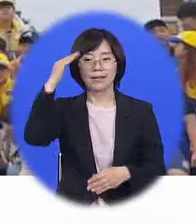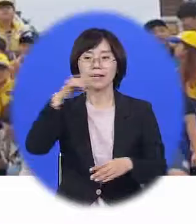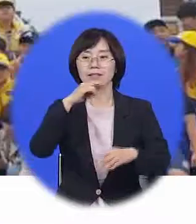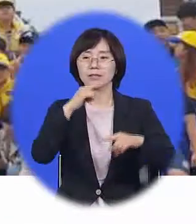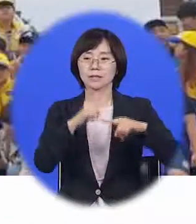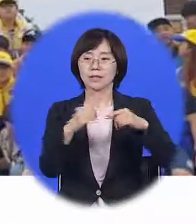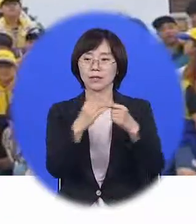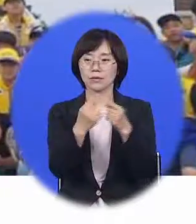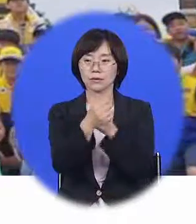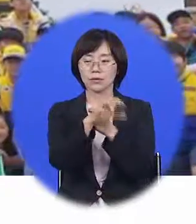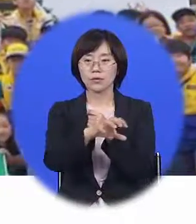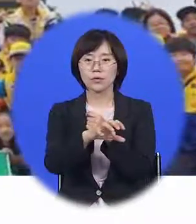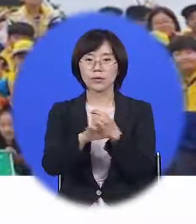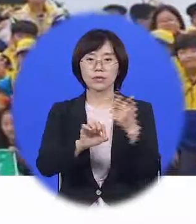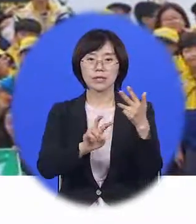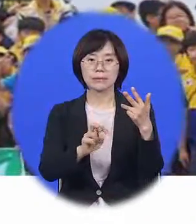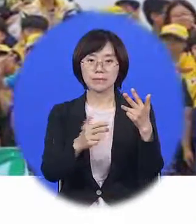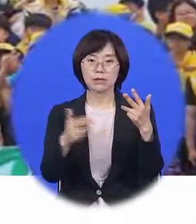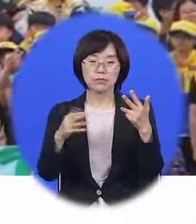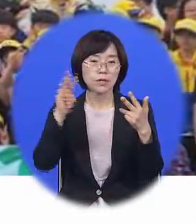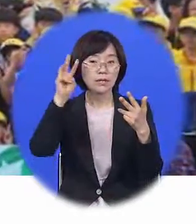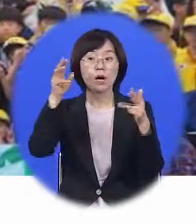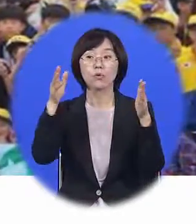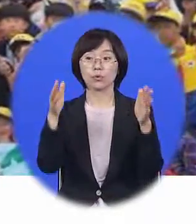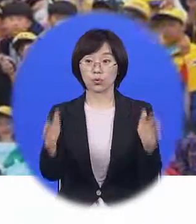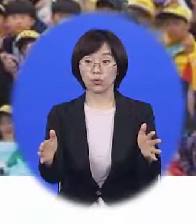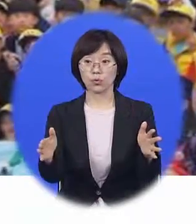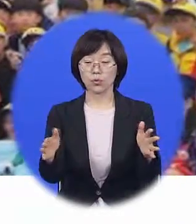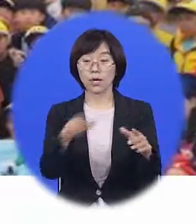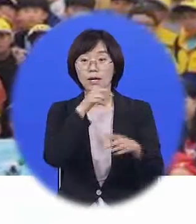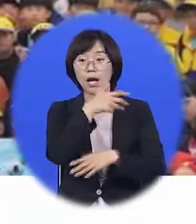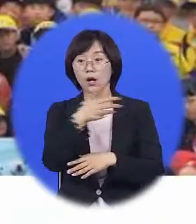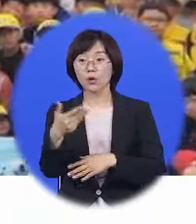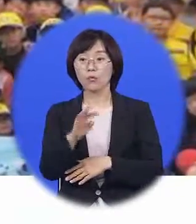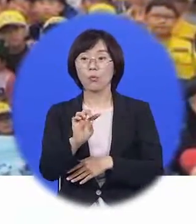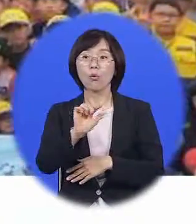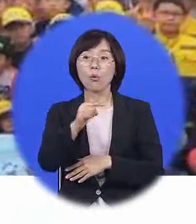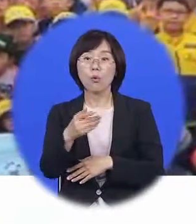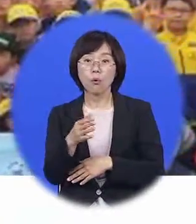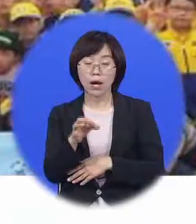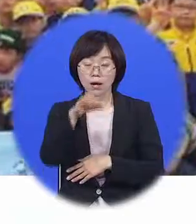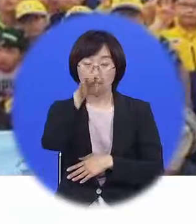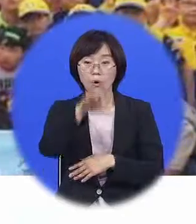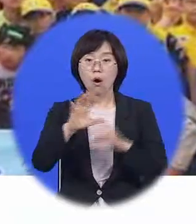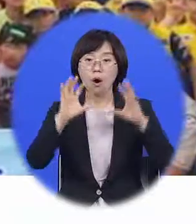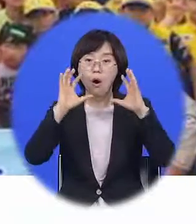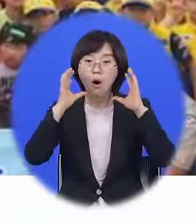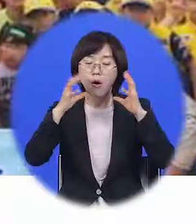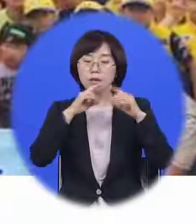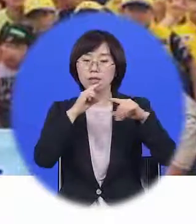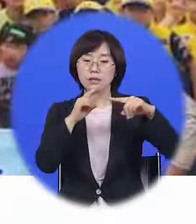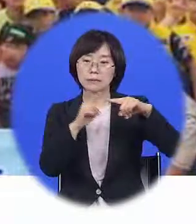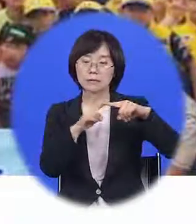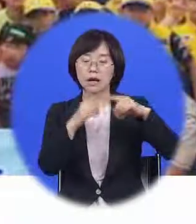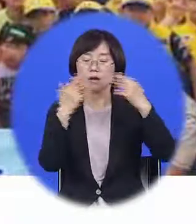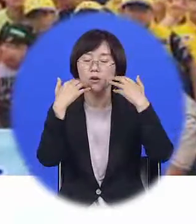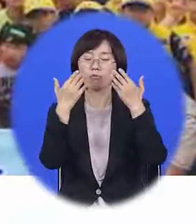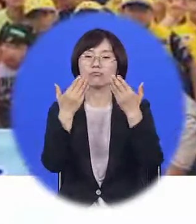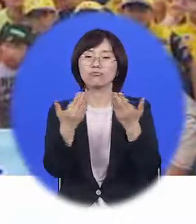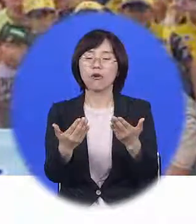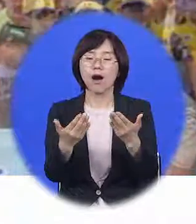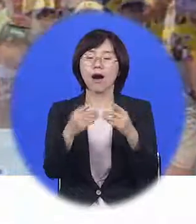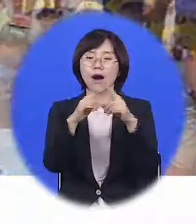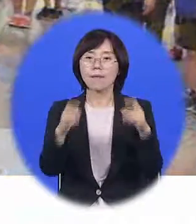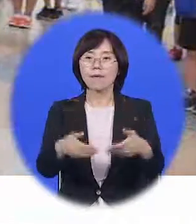대한적십자사 대구지사는 지난달 27일부터 4일 동안 강원도 보광 휘닉스파크에서 어린이 적십자 학예 캠프를